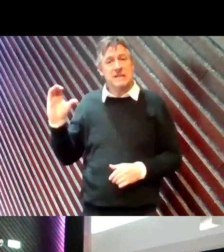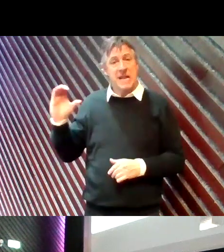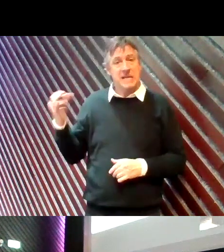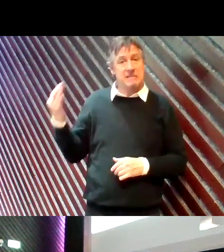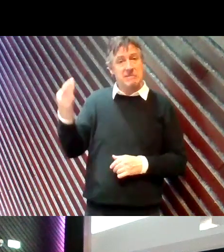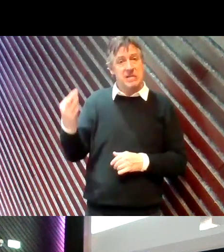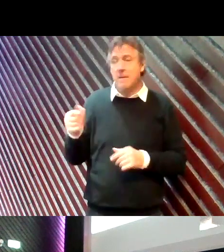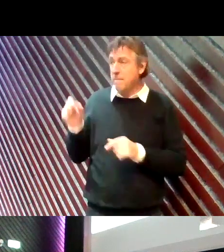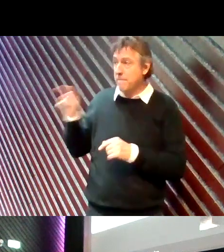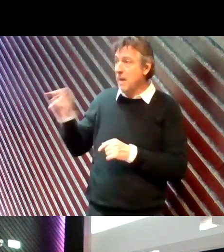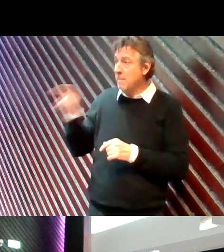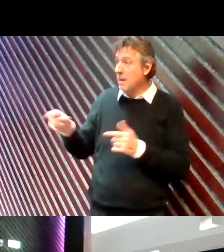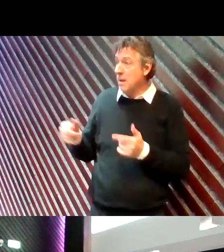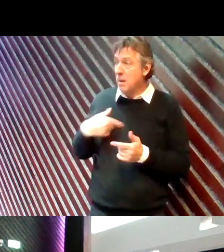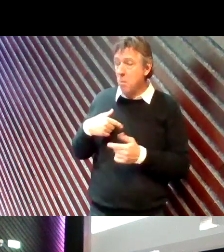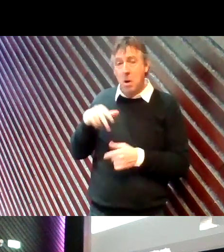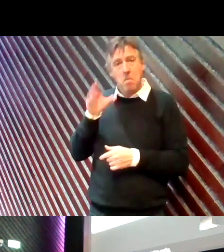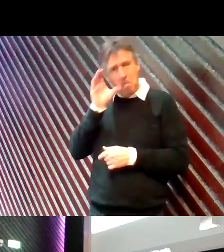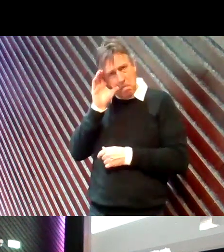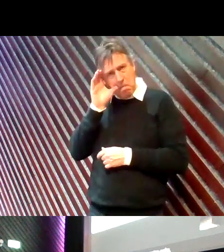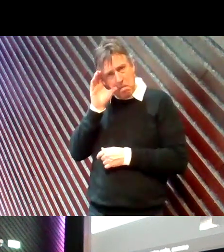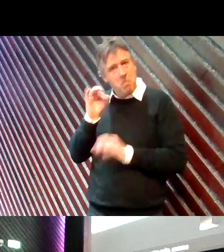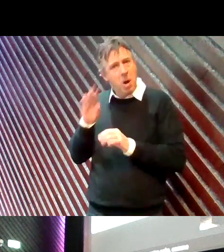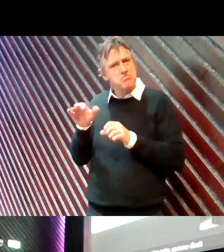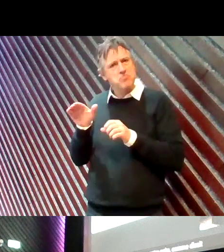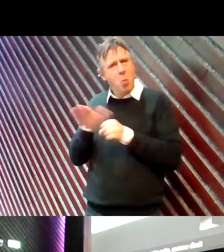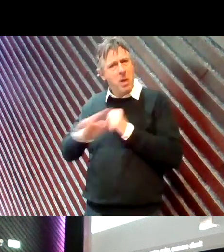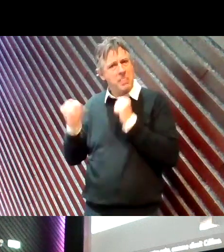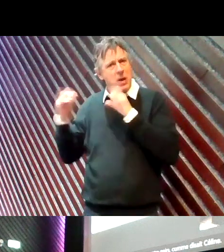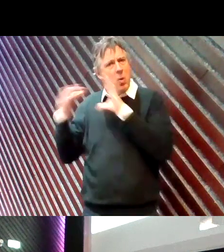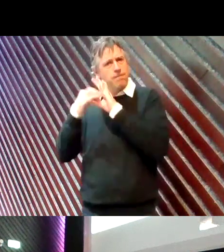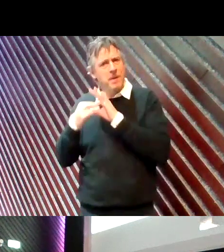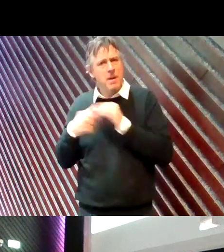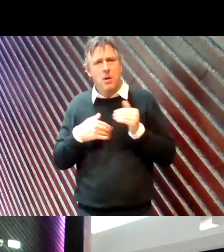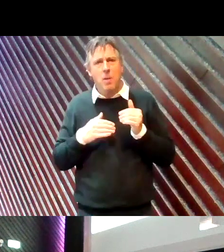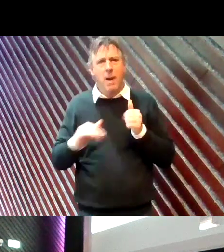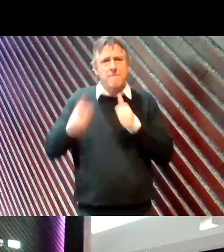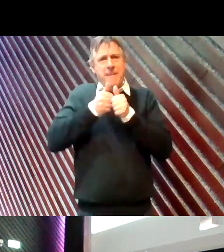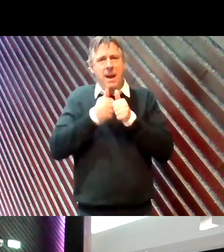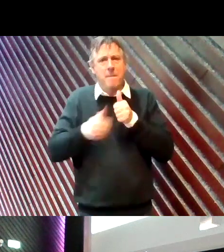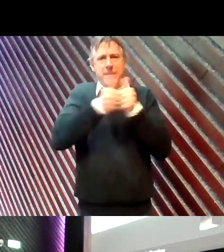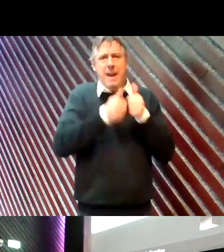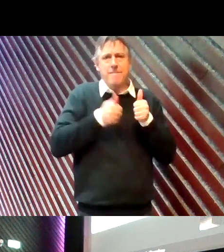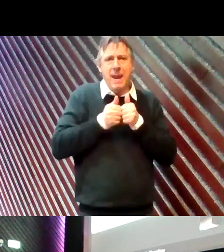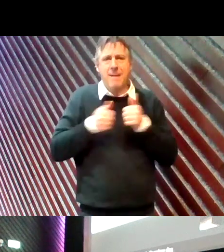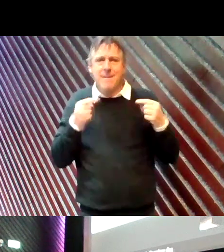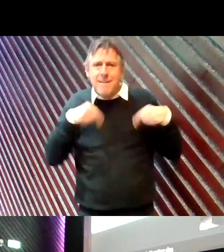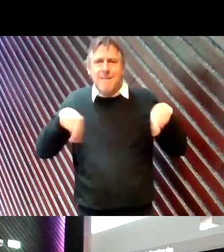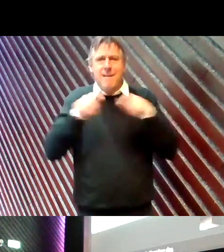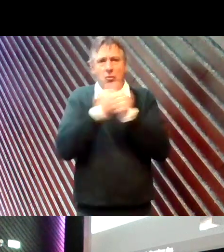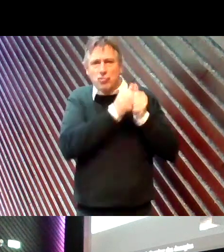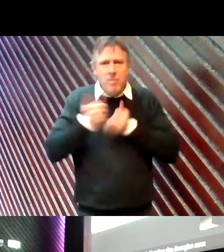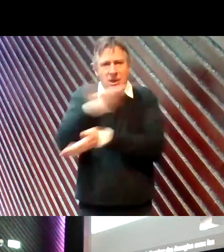d'attention sur propos que je partage en totalité, c'est aussi, je dirais, s'inspirer des énergies avec les réseaux des